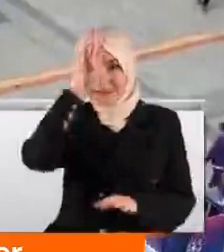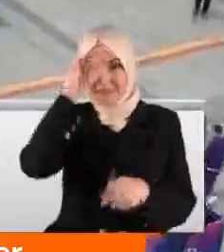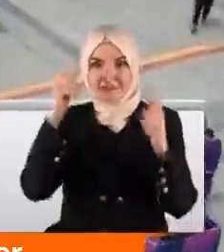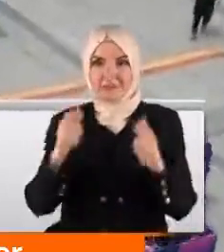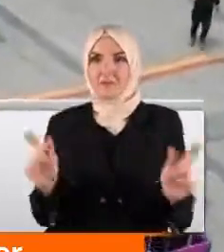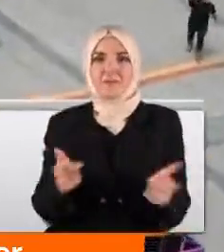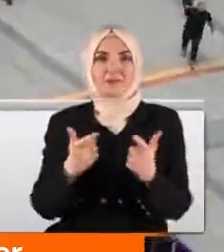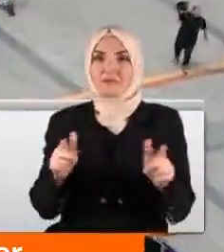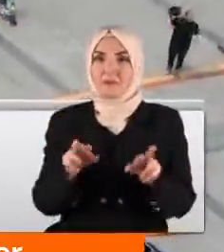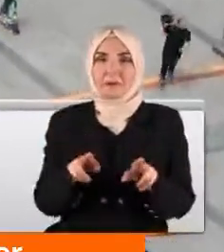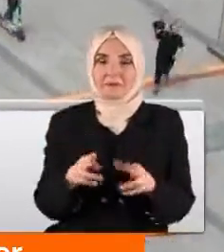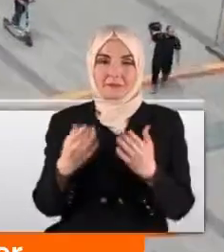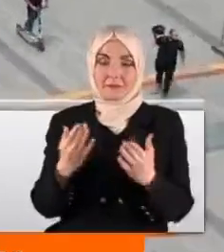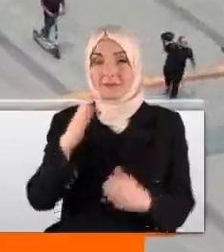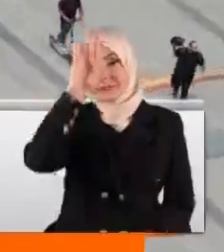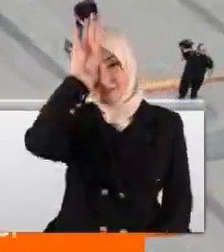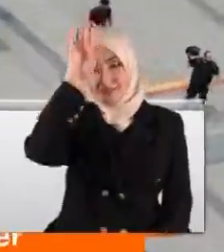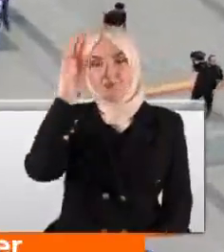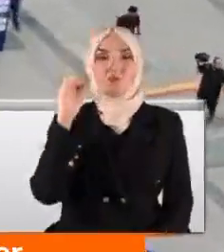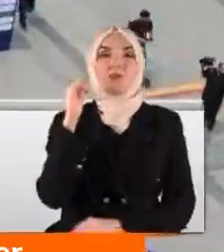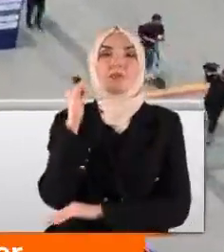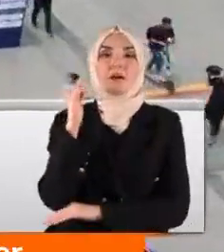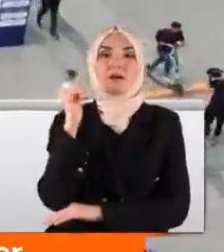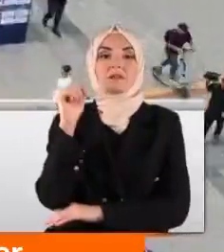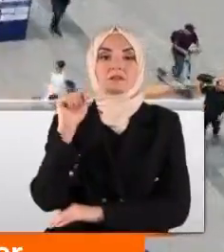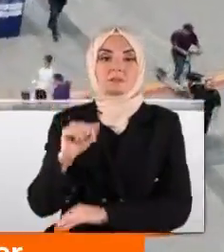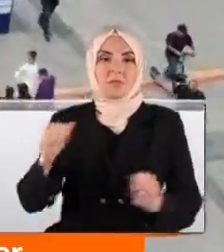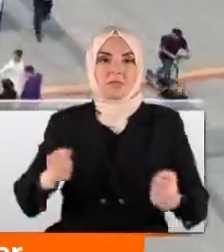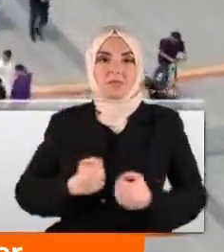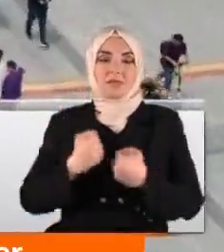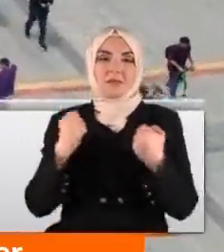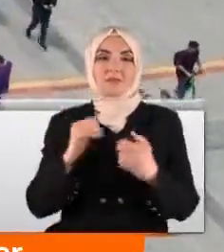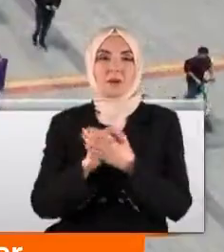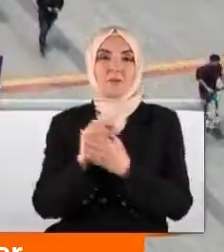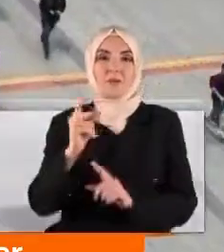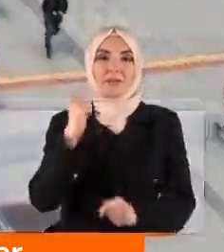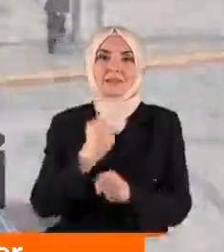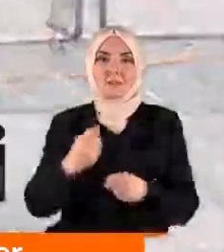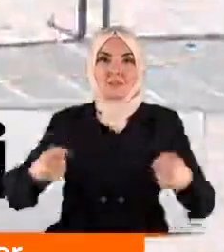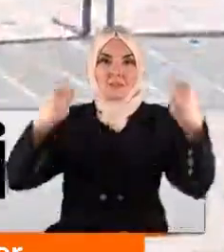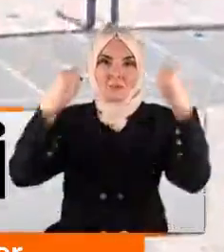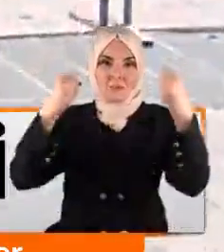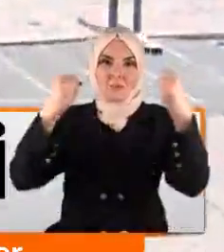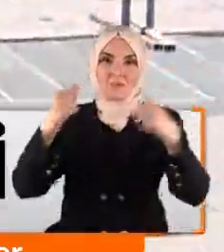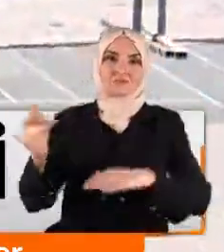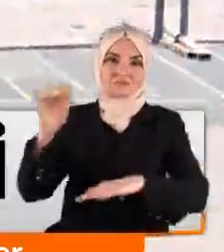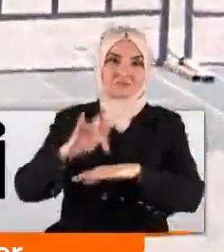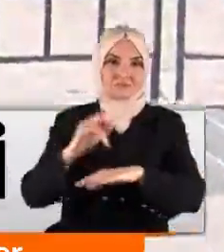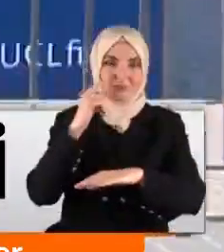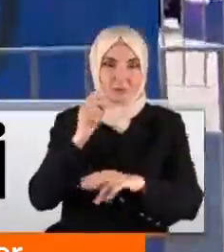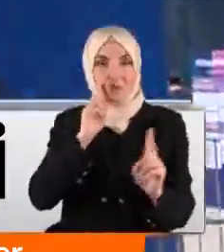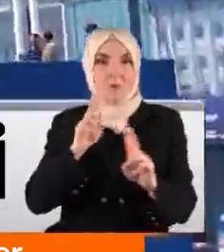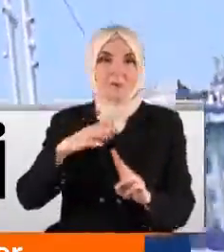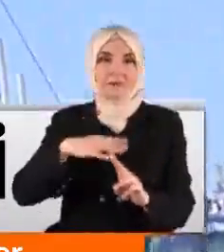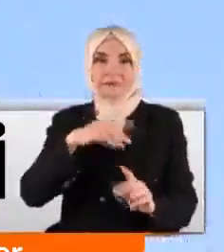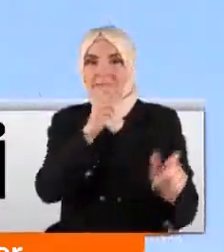festival havası var. İstanbul Taksim'e yerleştirilen devasa Şampiyonlar Ligi kupasını görmek isteyen taraftarlarsa Taksim'e